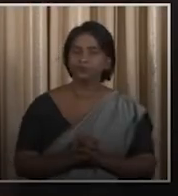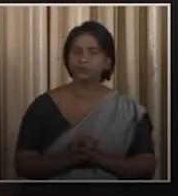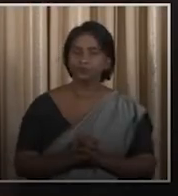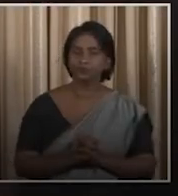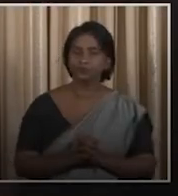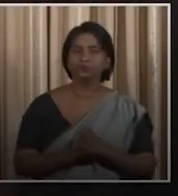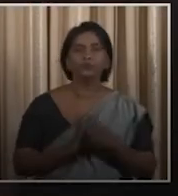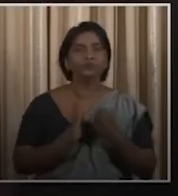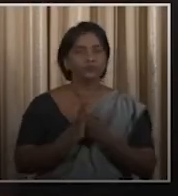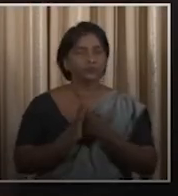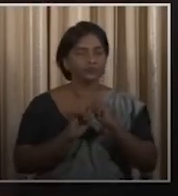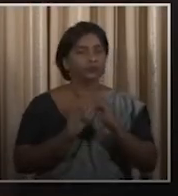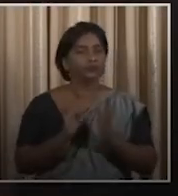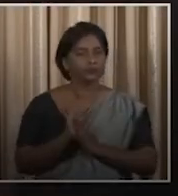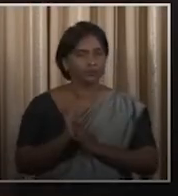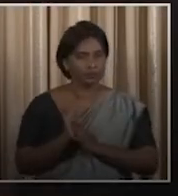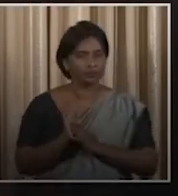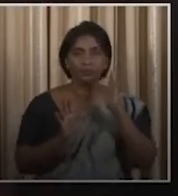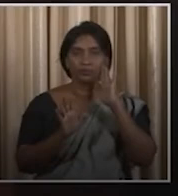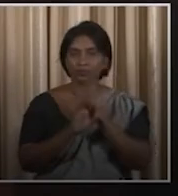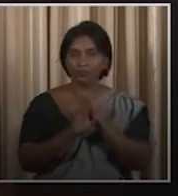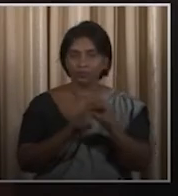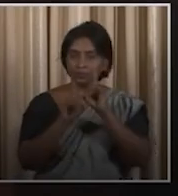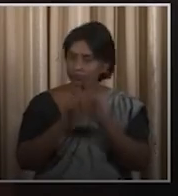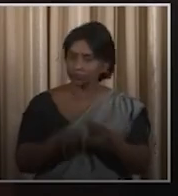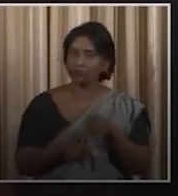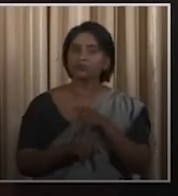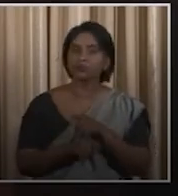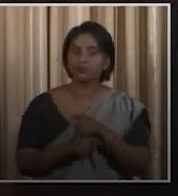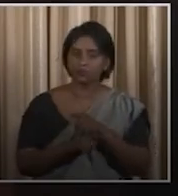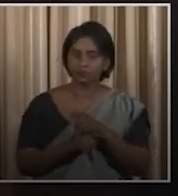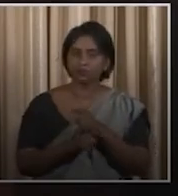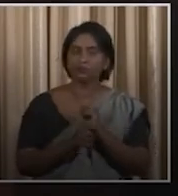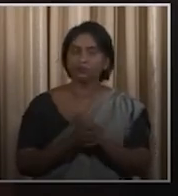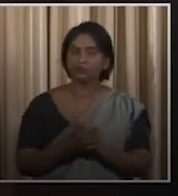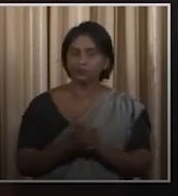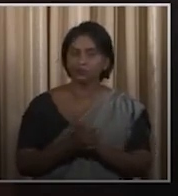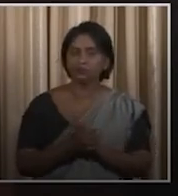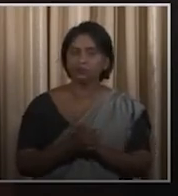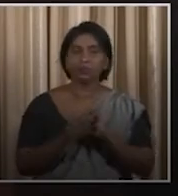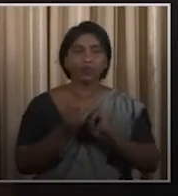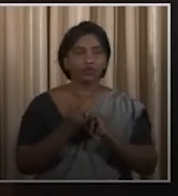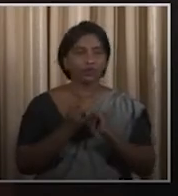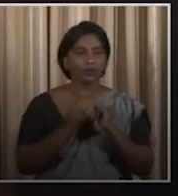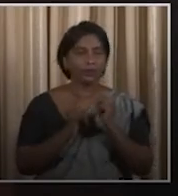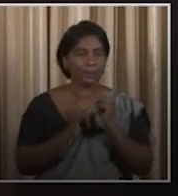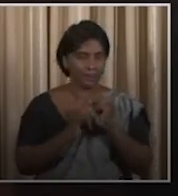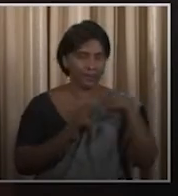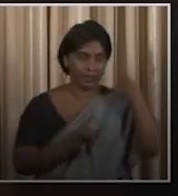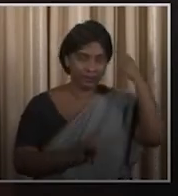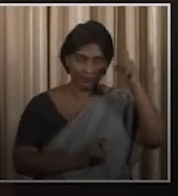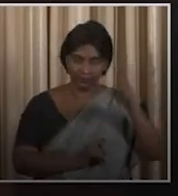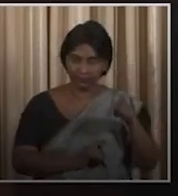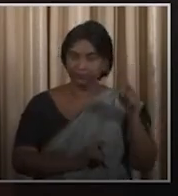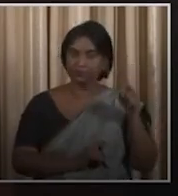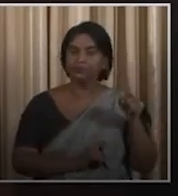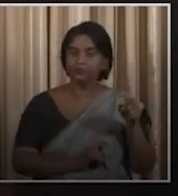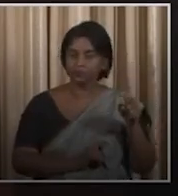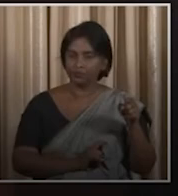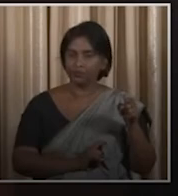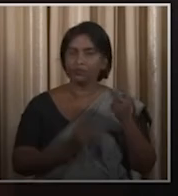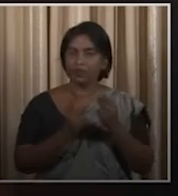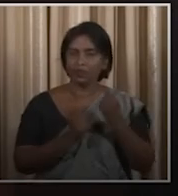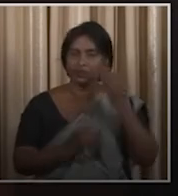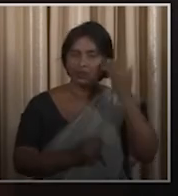ගරු අග්‍රාමාත්‍යතුමා නිවේදනය කරපු ආකාරයට සුමිත්‍රා පීරිස් මැතිණියගේ